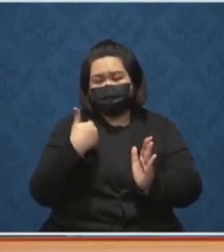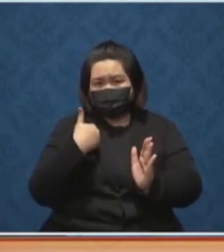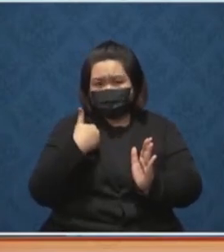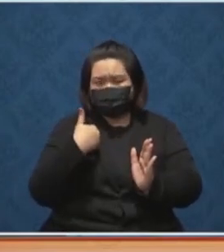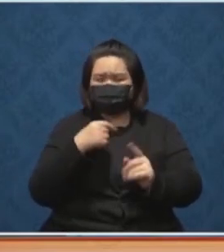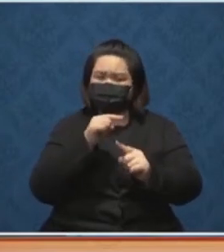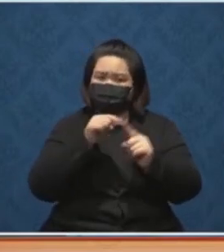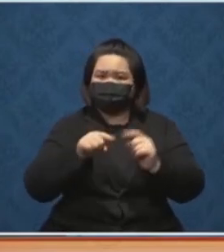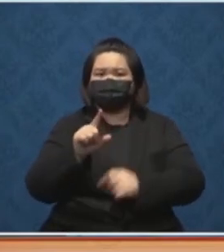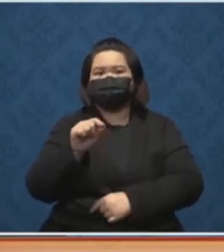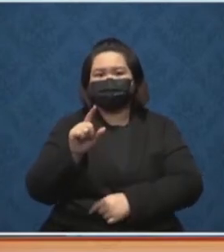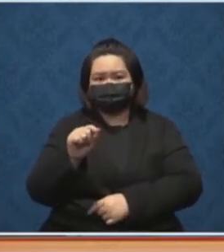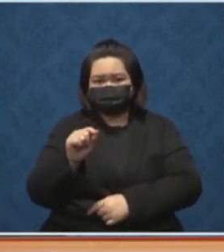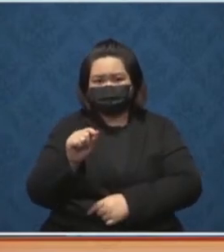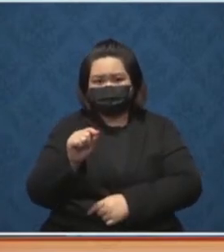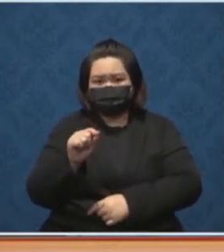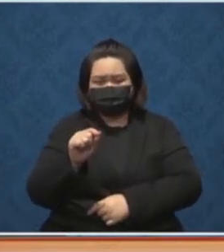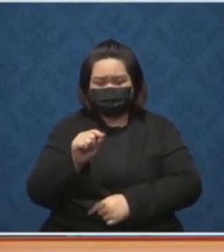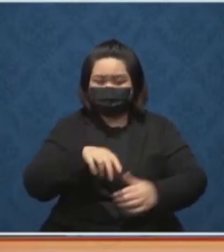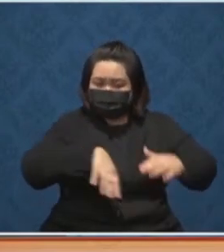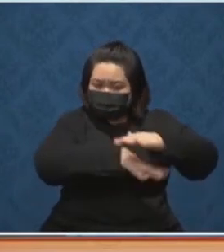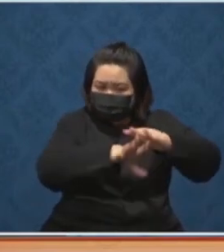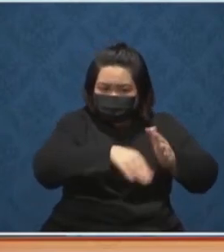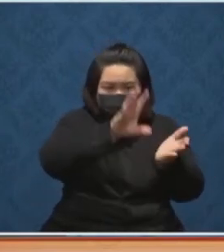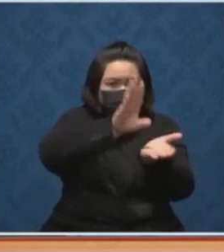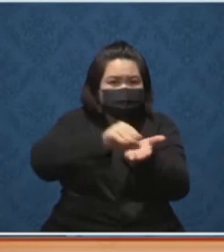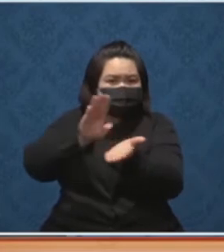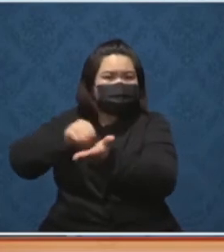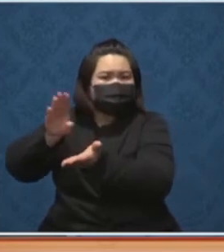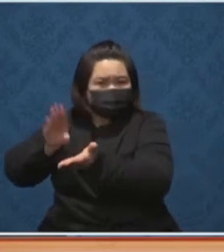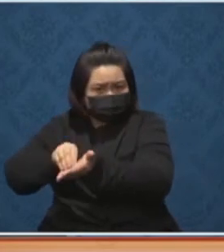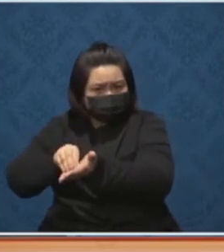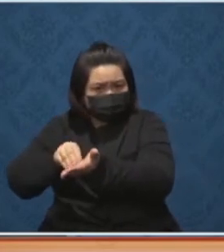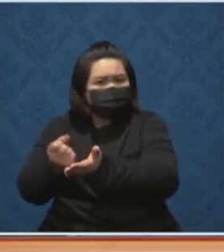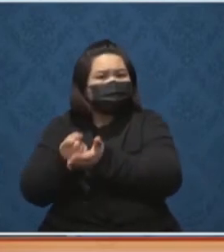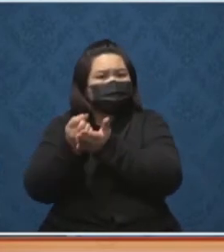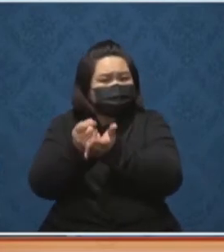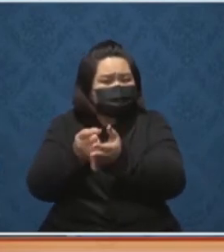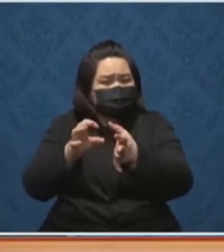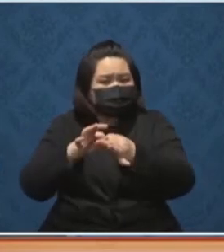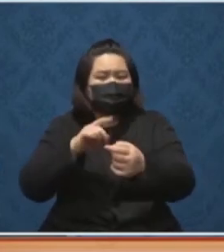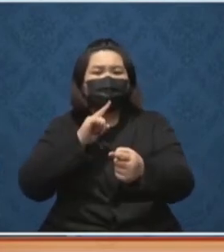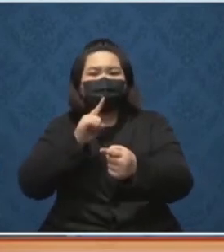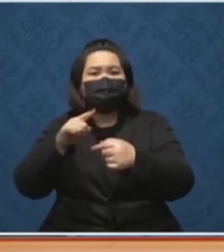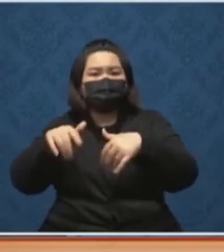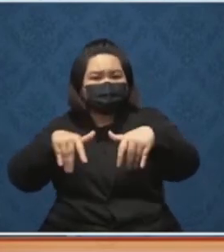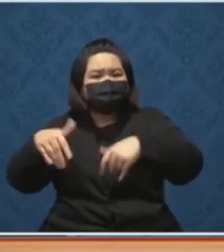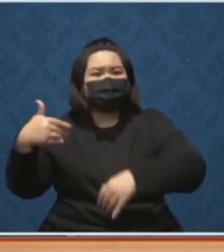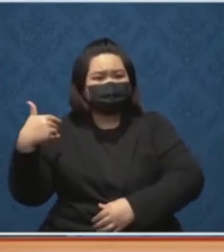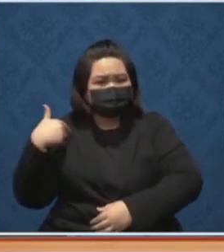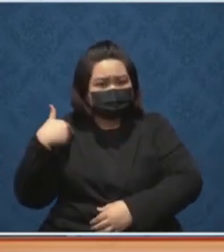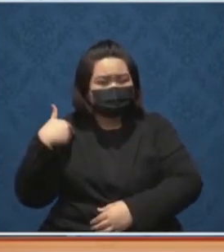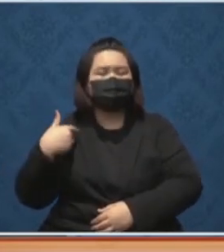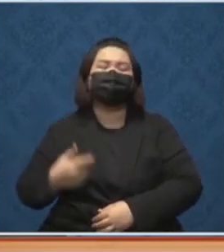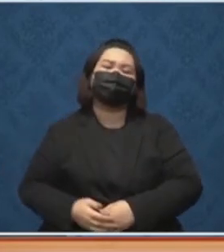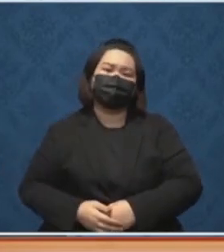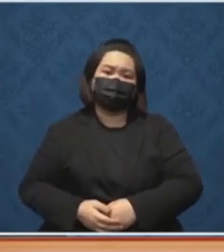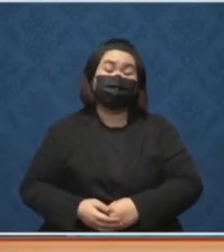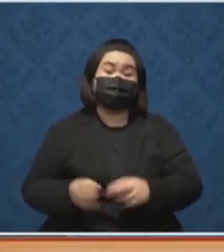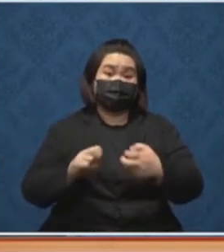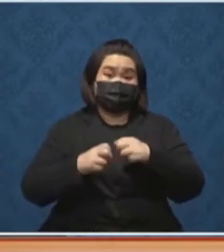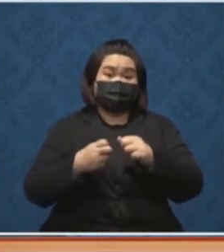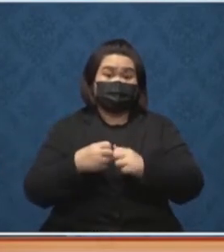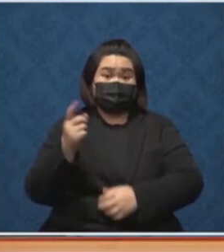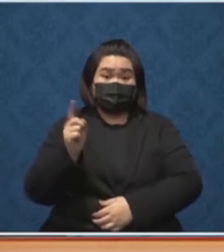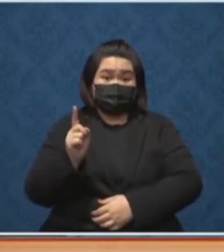20% เพื่อทำหน้าที่จัดเก็บหลกฐาน สนับสนุนงานคดีครับและทั้งหมดมัก็สท้อนให้เห็นว regel